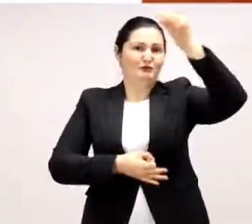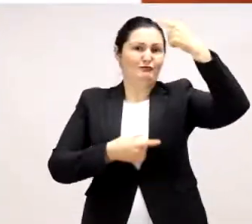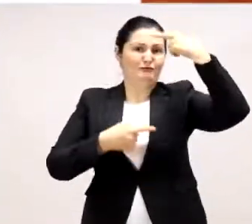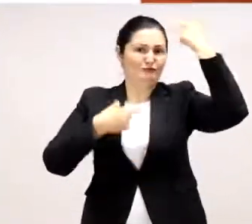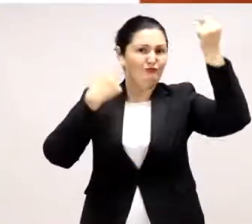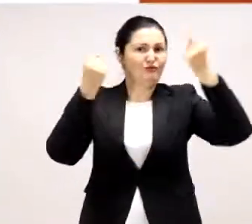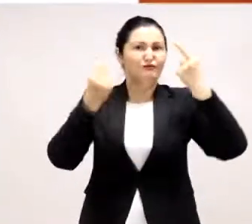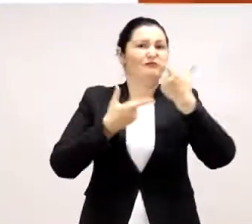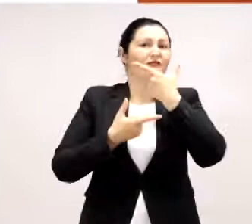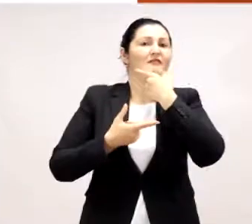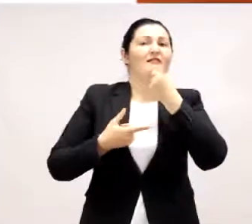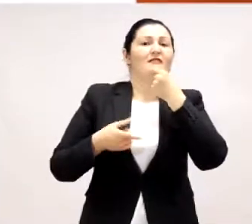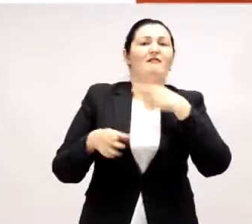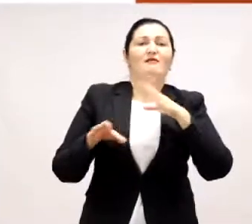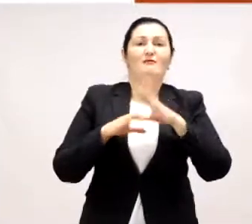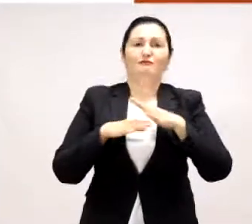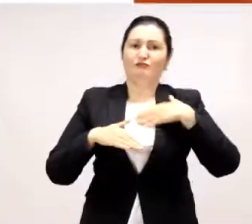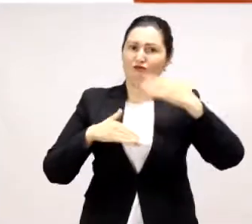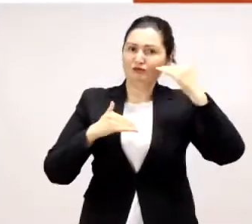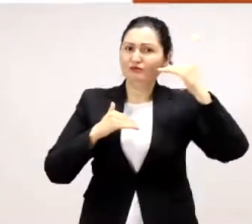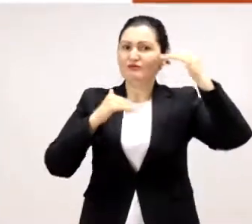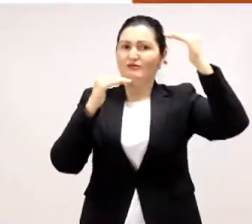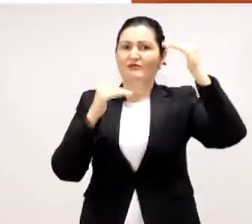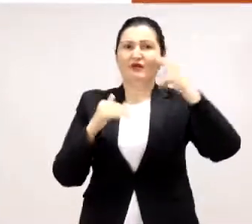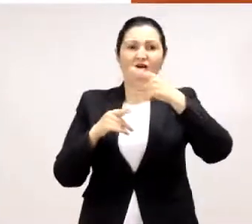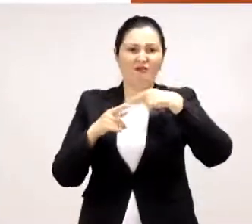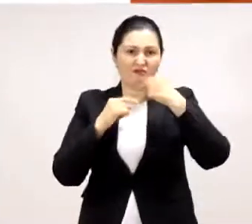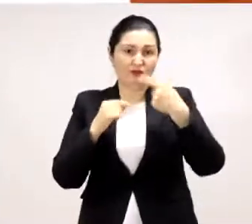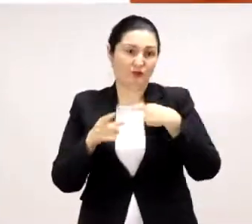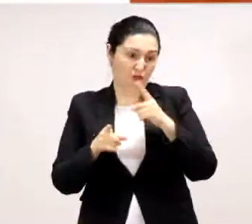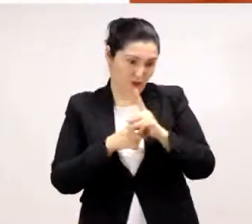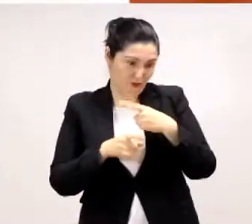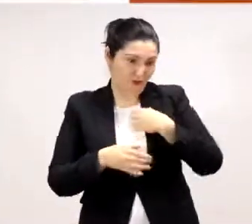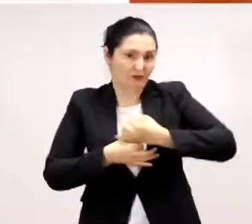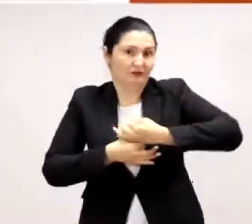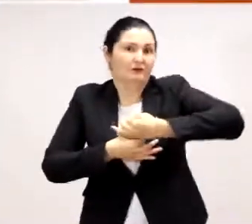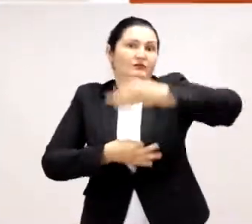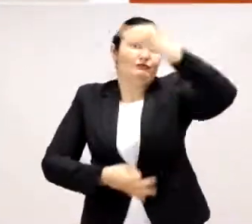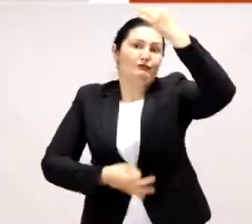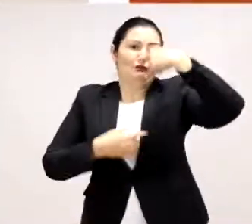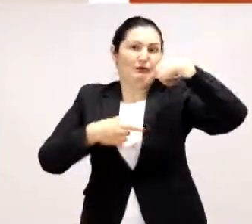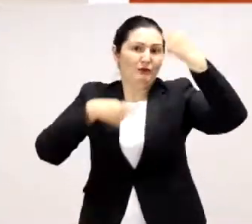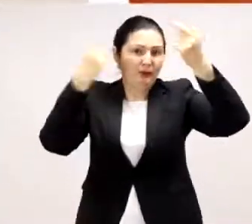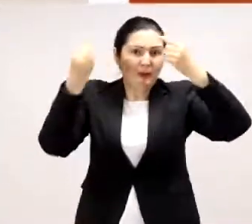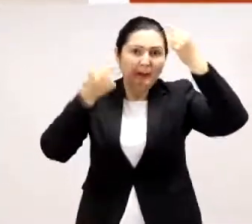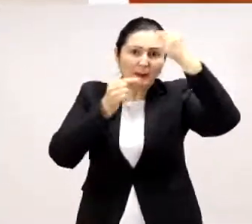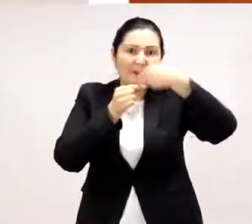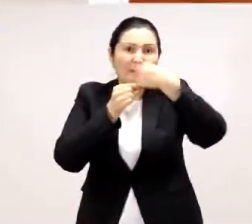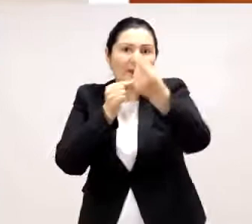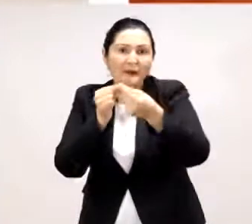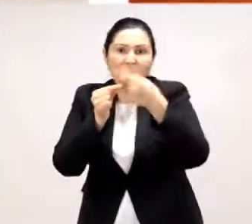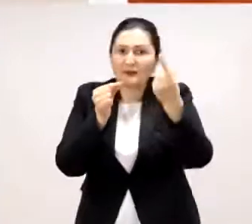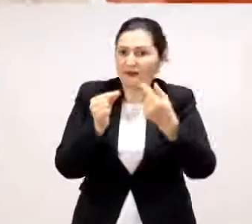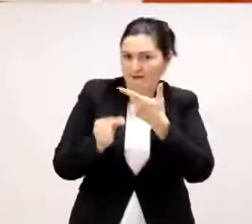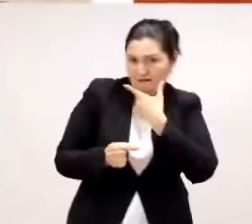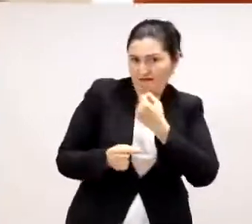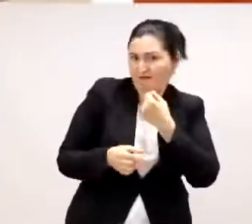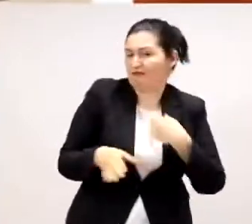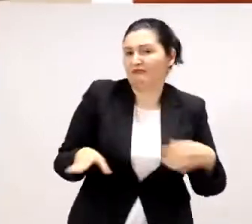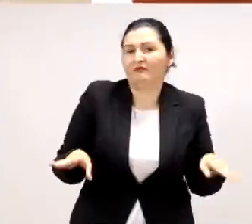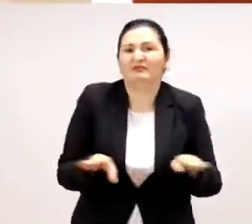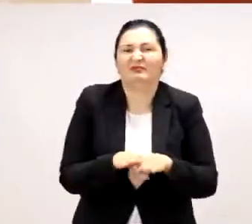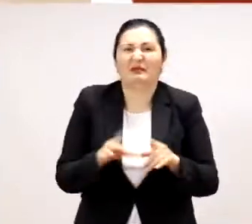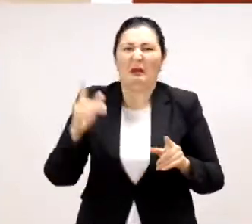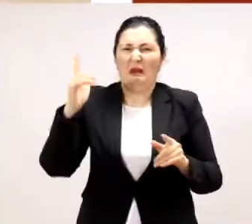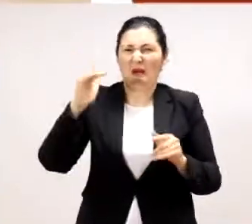داشته باشد. ما قامت بلند، برگهای دلپسند داریم، با یک آواز اعتراض کردند بابونه ها. قدتان